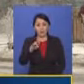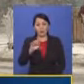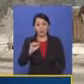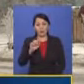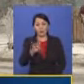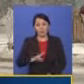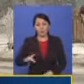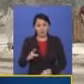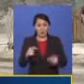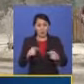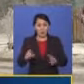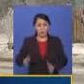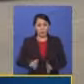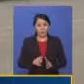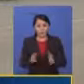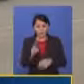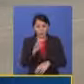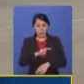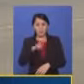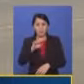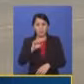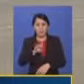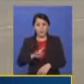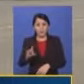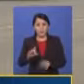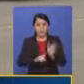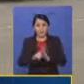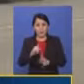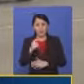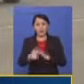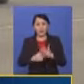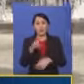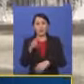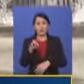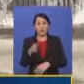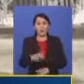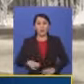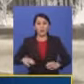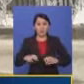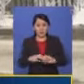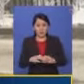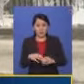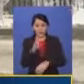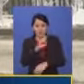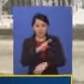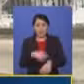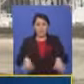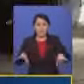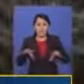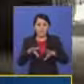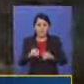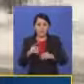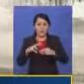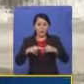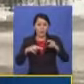көшесін байланыстыратын жолды салу жұмыстары мамыр айында басталған. Қала әкімшілігі мен мердігер компанияның үйлесімді іс-әрекеттерінің арқасында